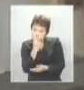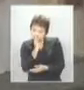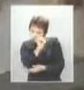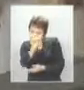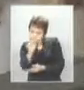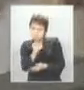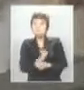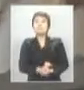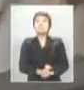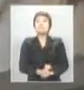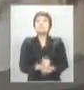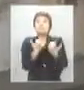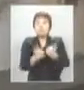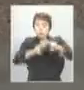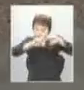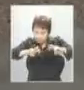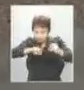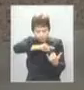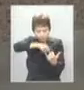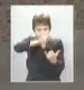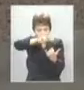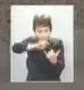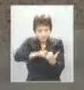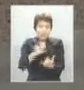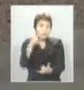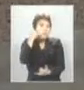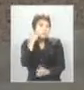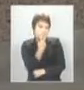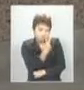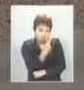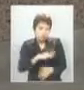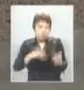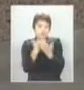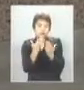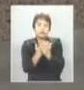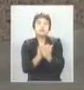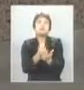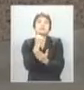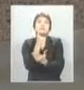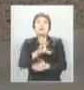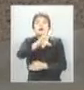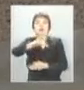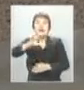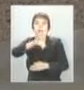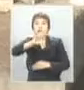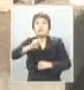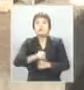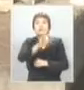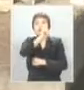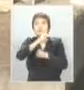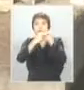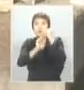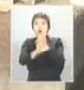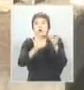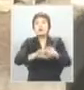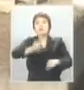ทางนี้จะการตรจค้นตัวในบิดินพบเบรโรศั์สองเบอ์และเงินสด 500 ยูโรหรอประมาณ 22,500าทถ